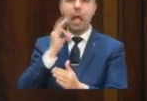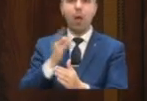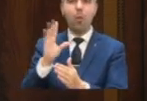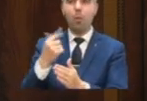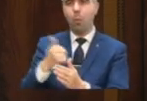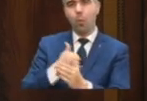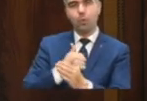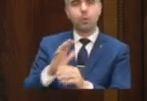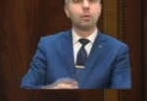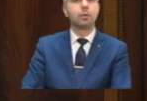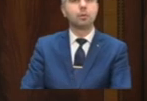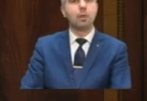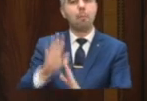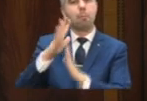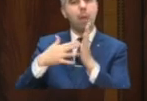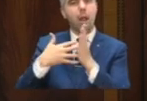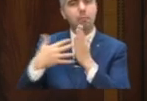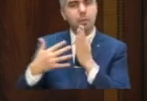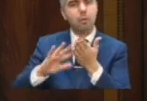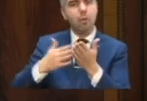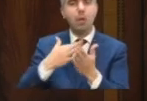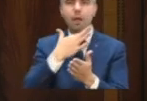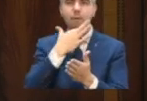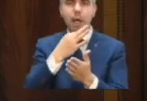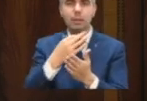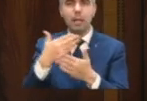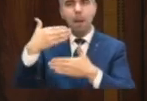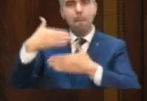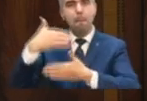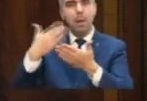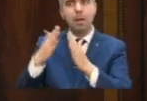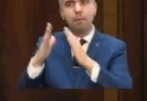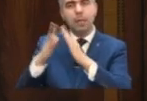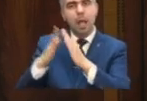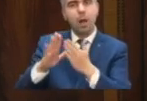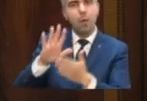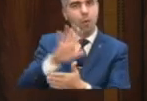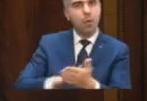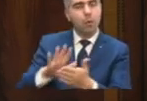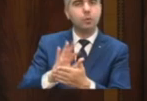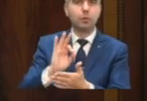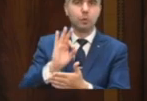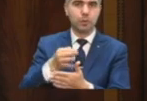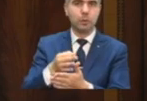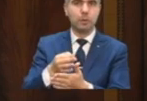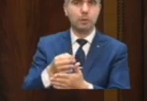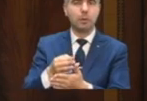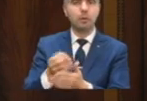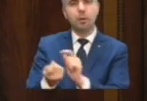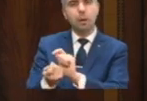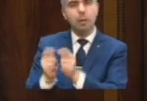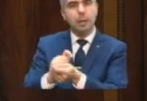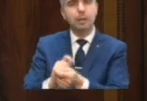وضع برامج عملياتية لتسهيل البناء، وذلك عبر تشجيع إحداث عمليات بديلة من